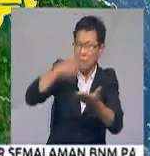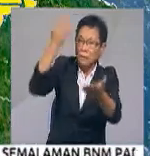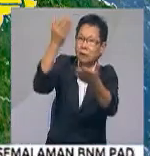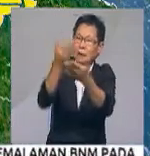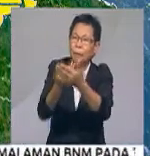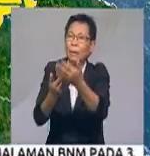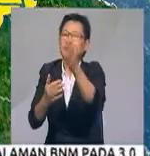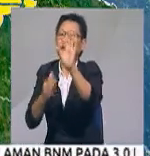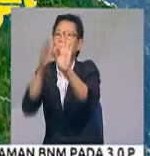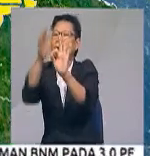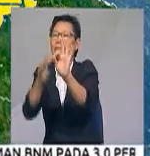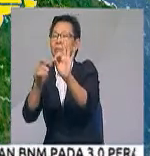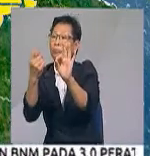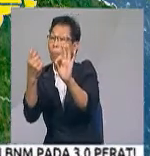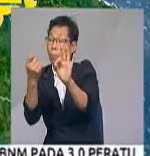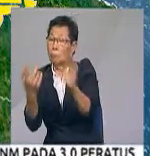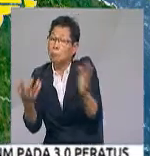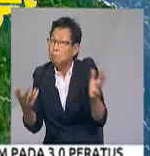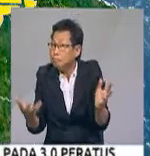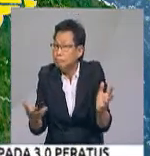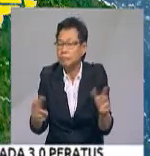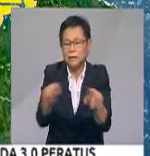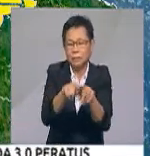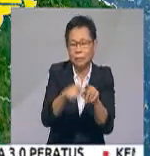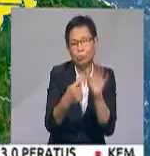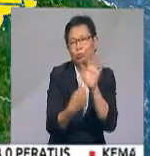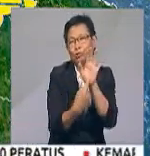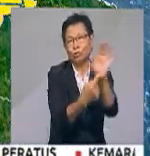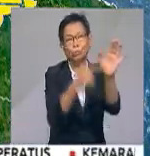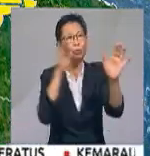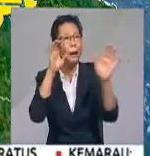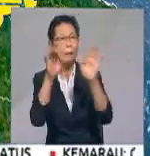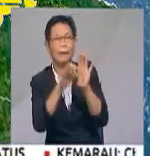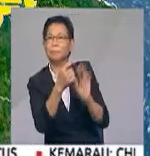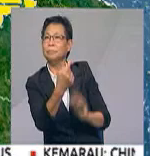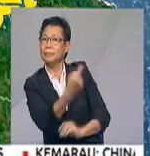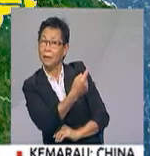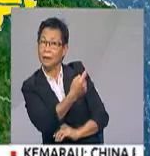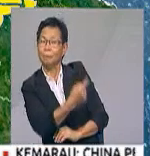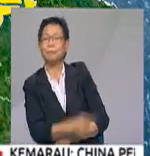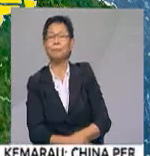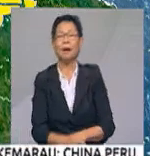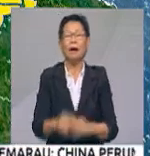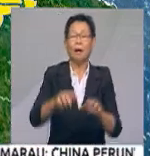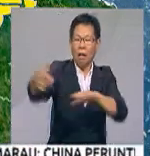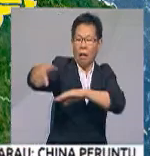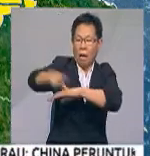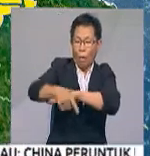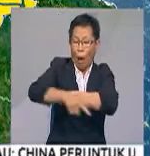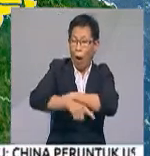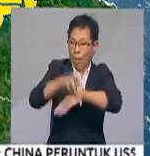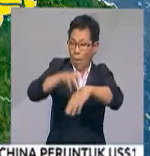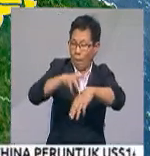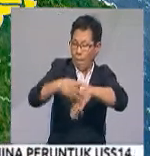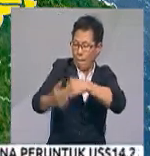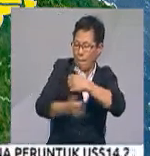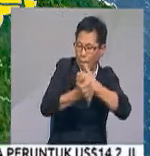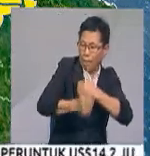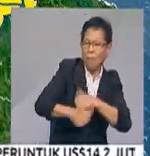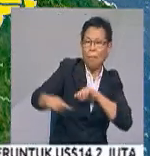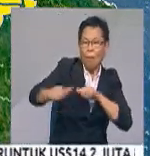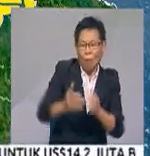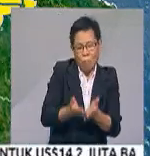ke 9 November. Ia adalah seperti yang tertera di sini. Amaran keadaan laut ini berbahaya ke atas